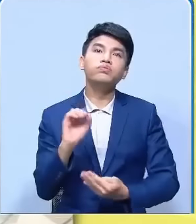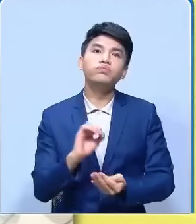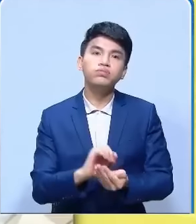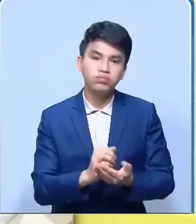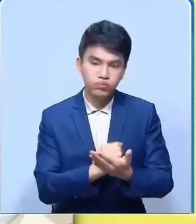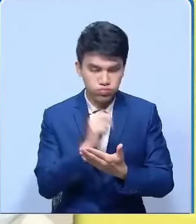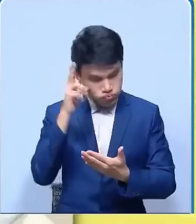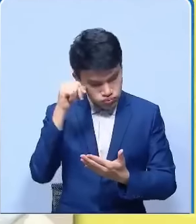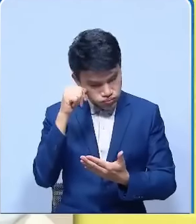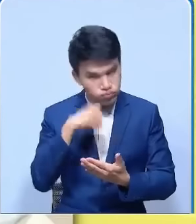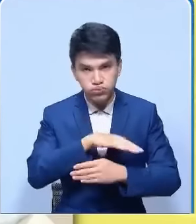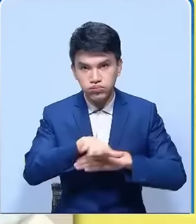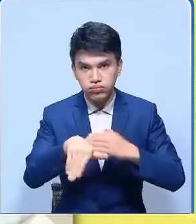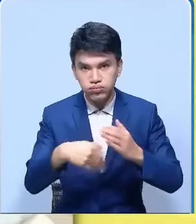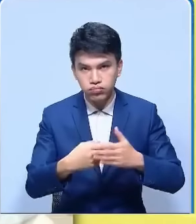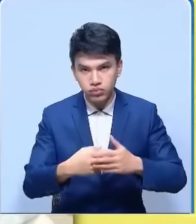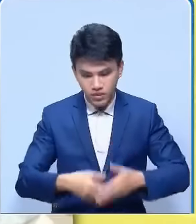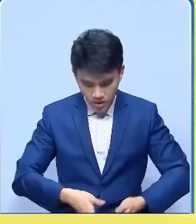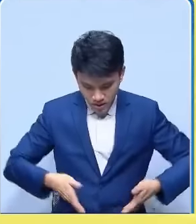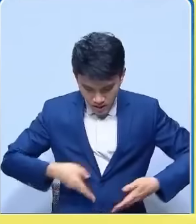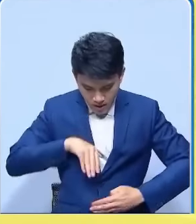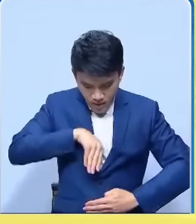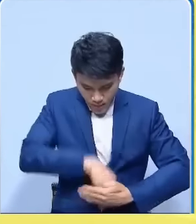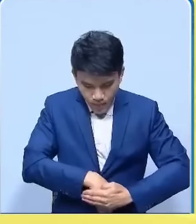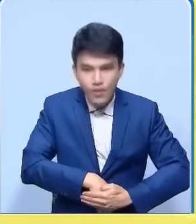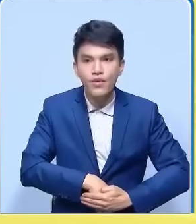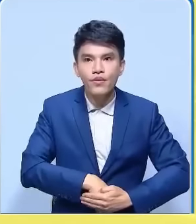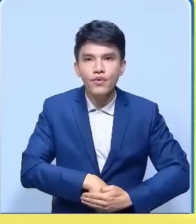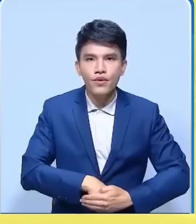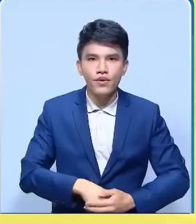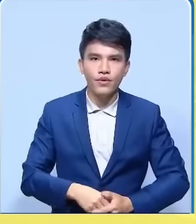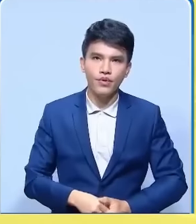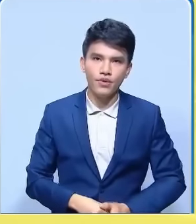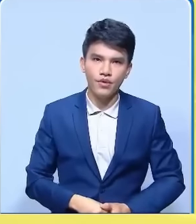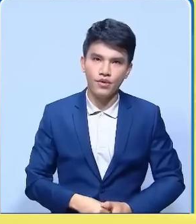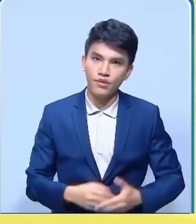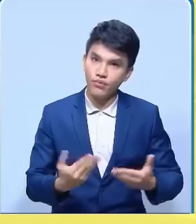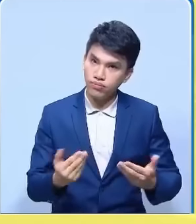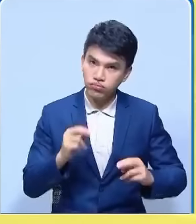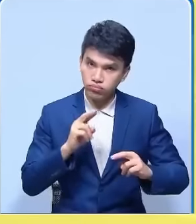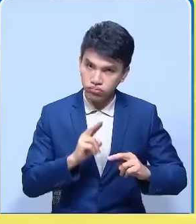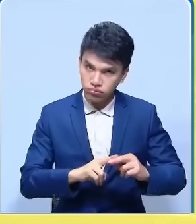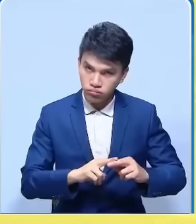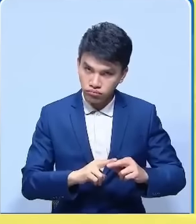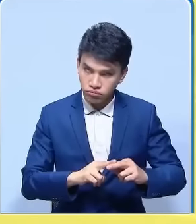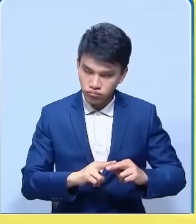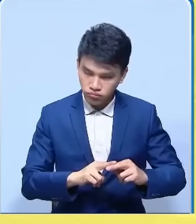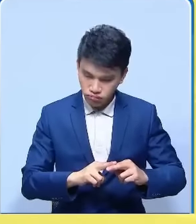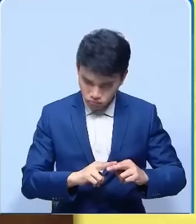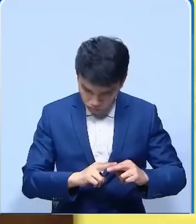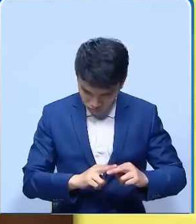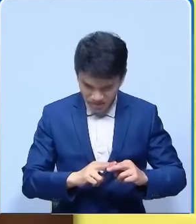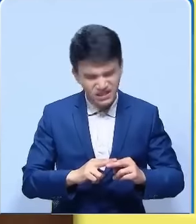บ้า4ถุงยัดไว้ในกางเกงในที่มีผ้าอนามัยปิดทับอีกทีนึงอีกแล้วก็นั่งทับห่อไอซ์ไว้อีกกว่า7